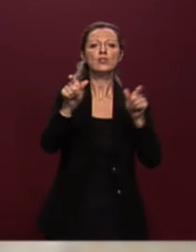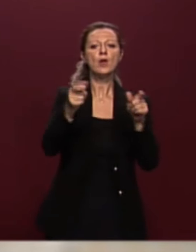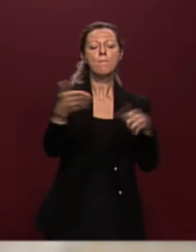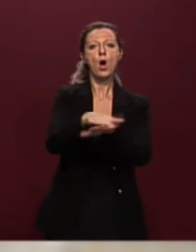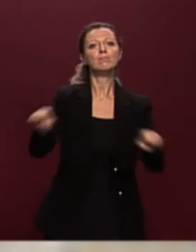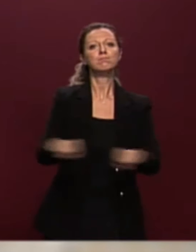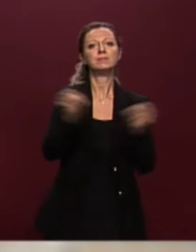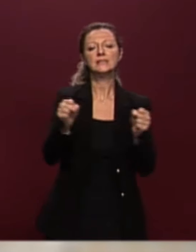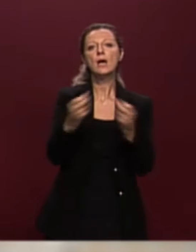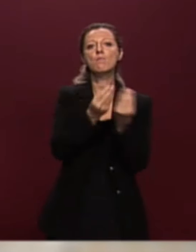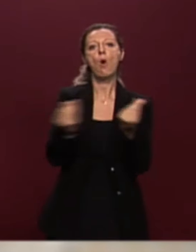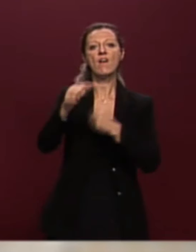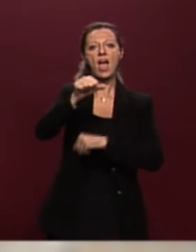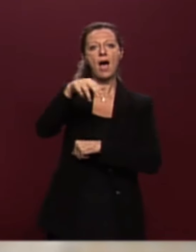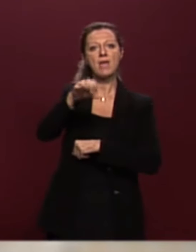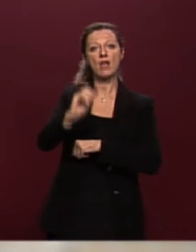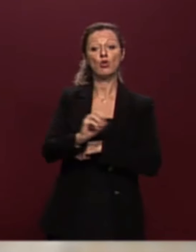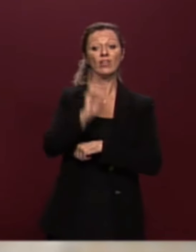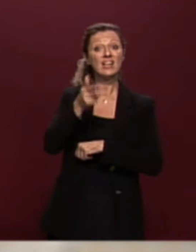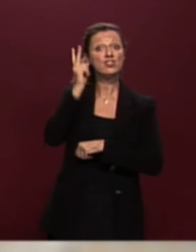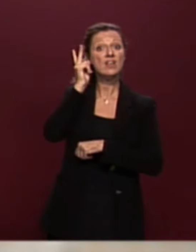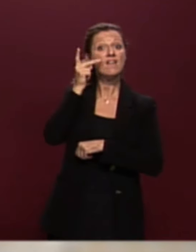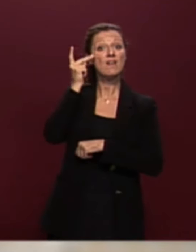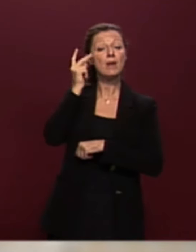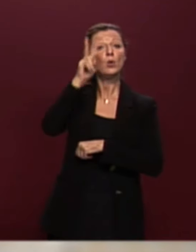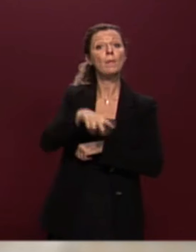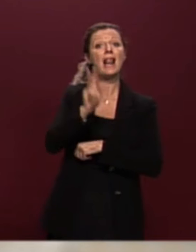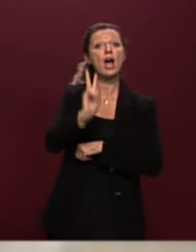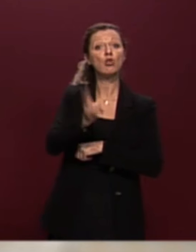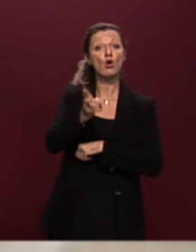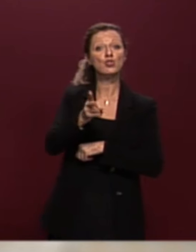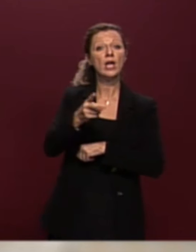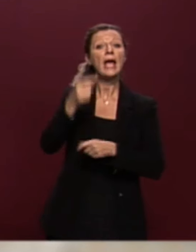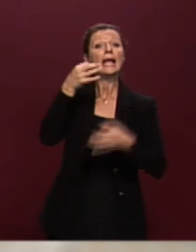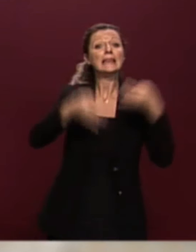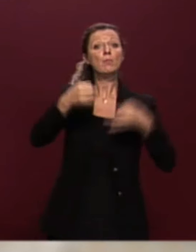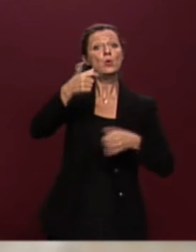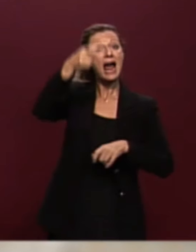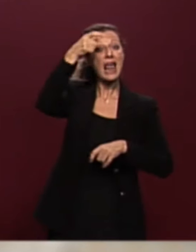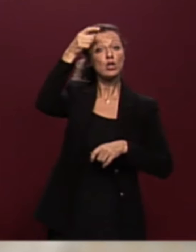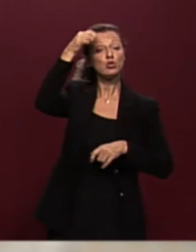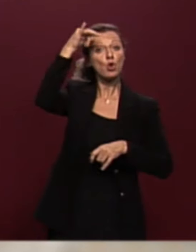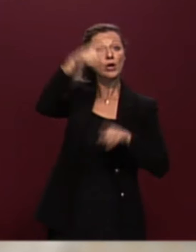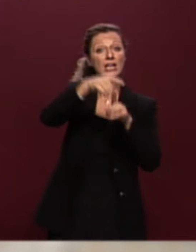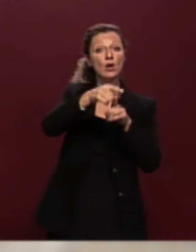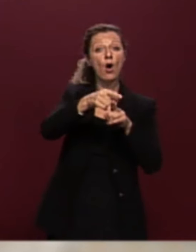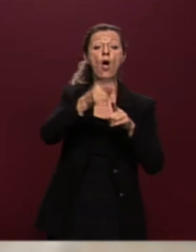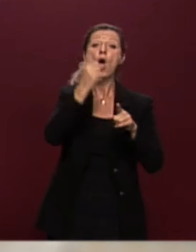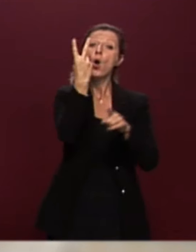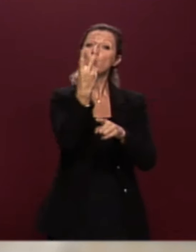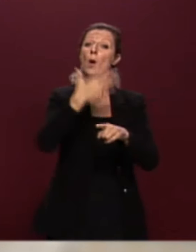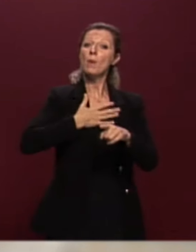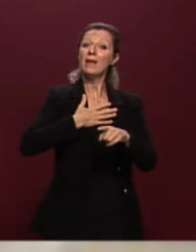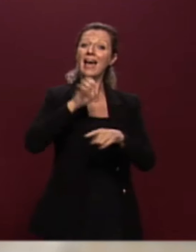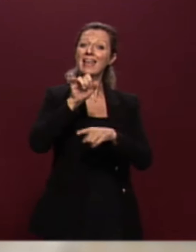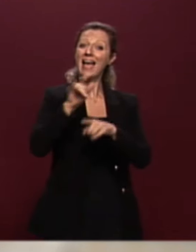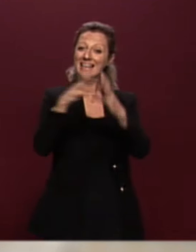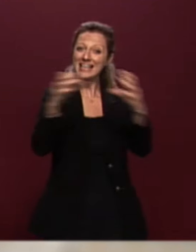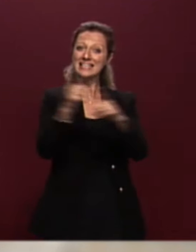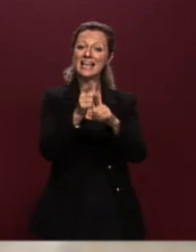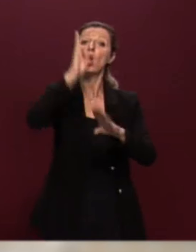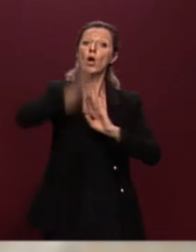persone. Il 13 febbraio 2012 il Tribunale di Torino ha condannato a 16 anni i due proprietari della Eternit per